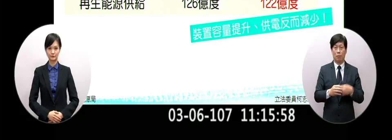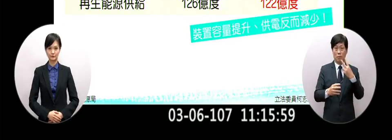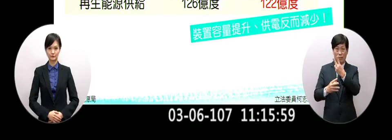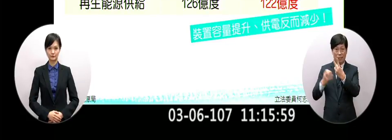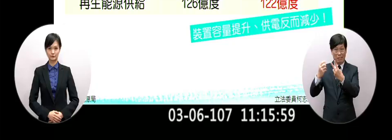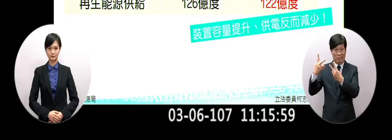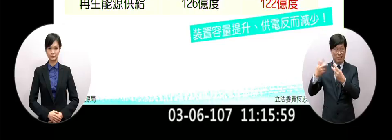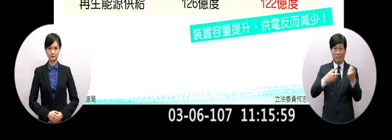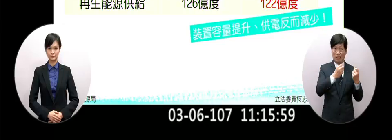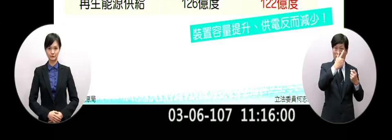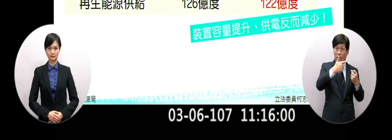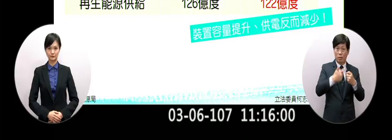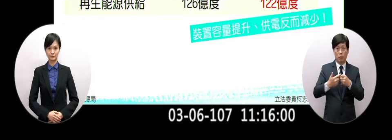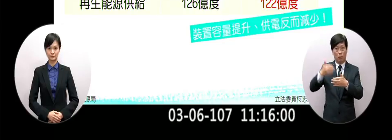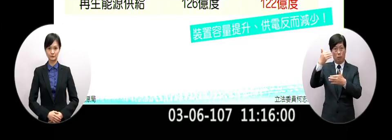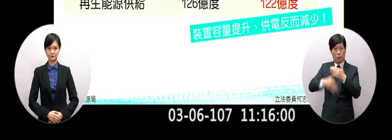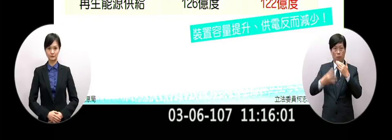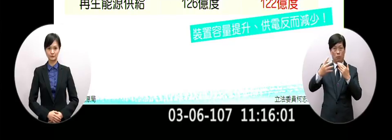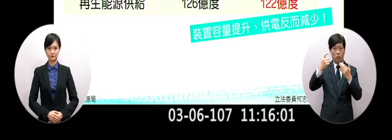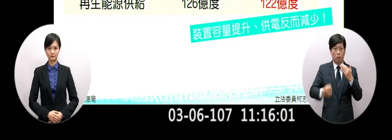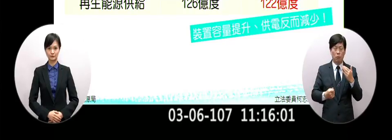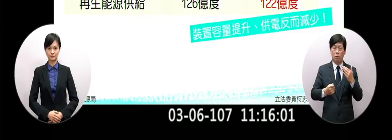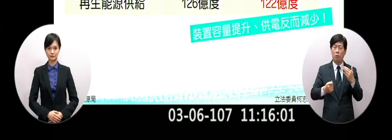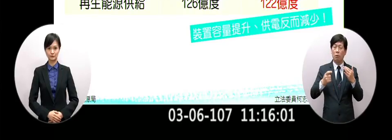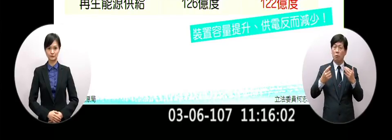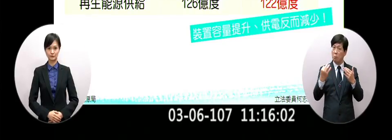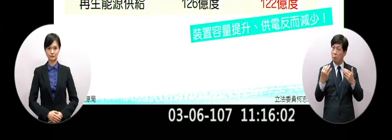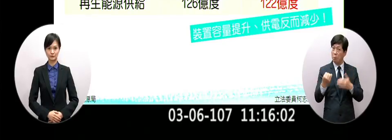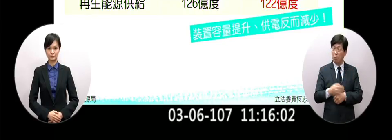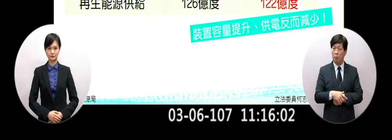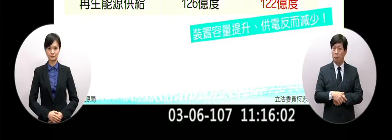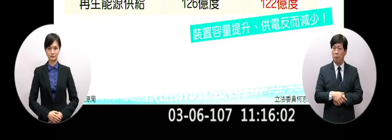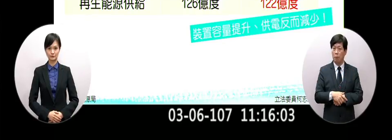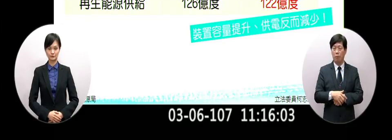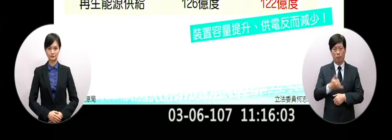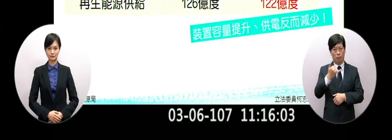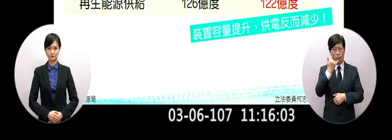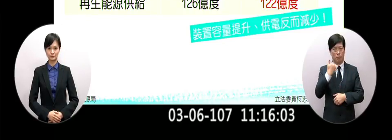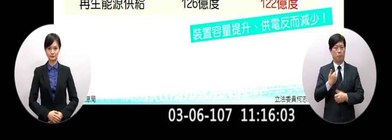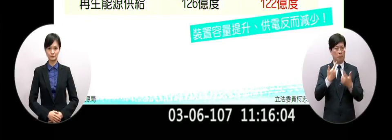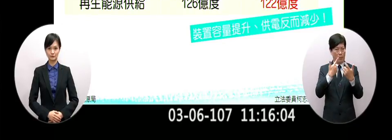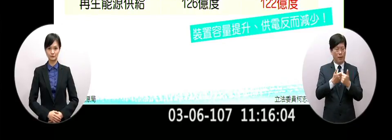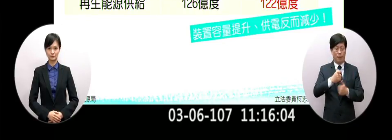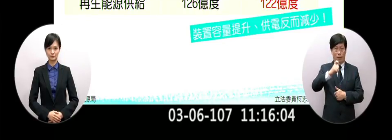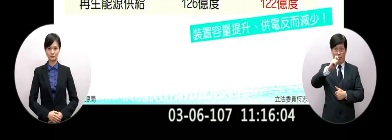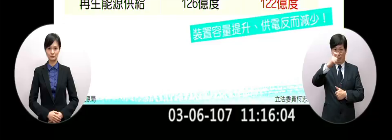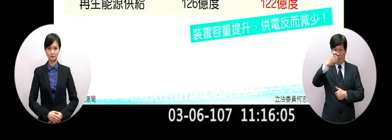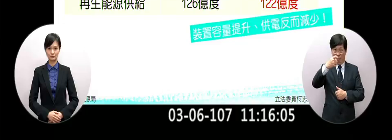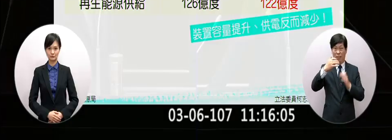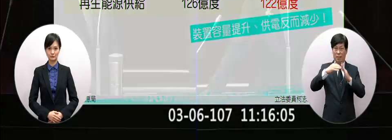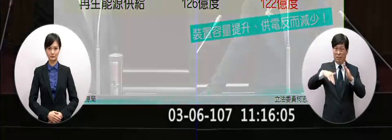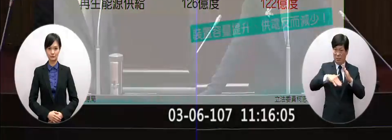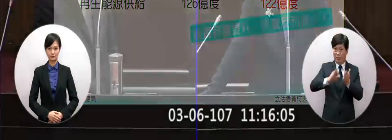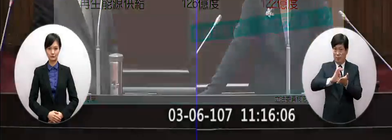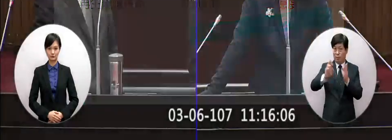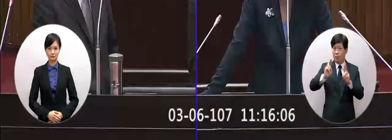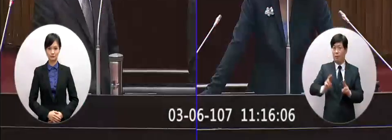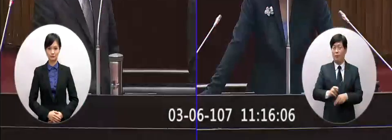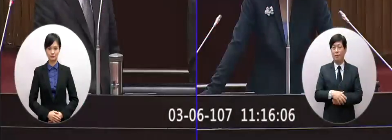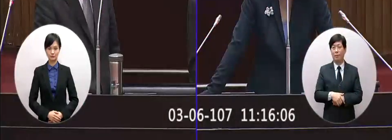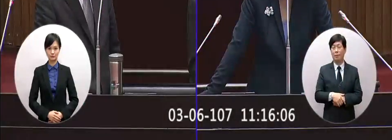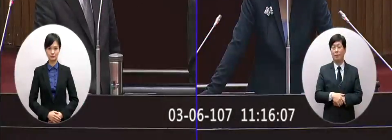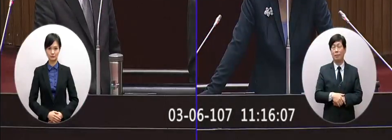比2016年少了4亿度。院长，你知道4亿度多少吗？它可以供应10万个家庭的用电量